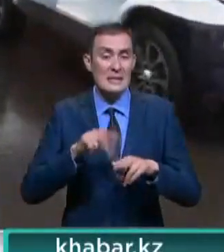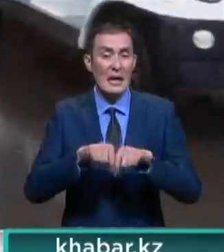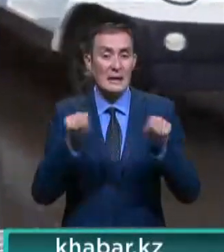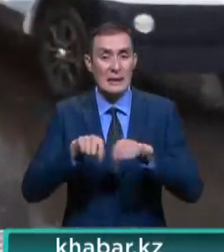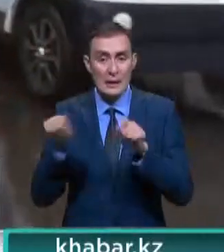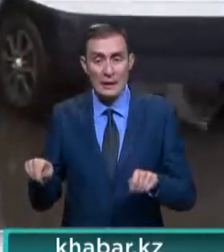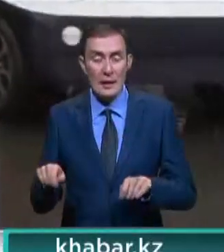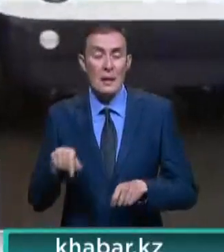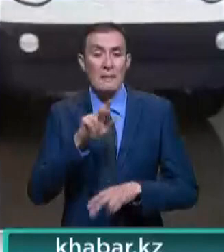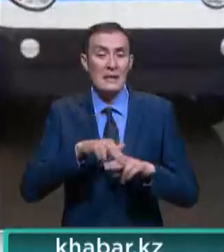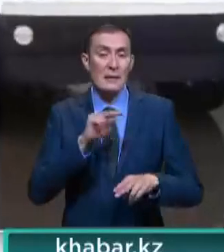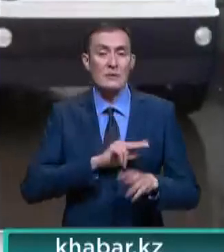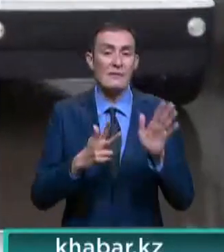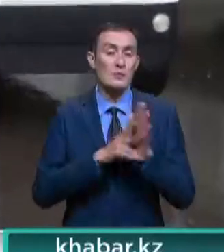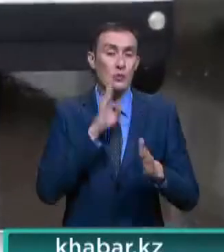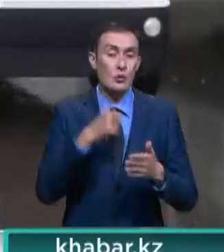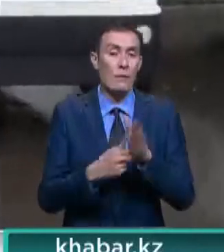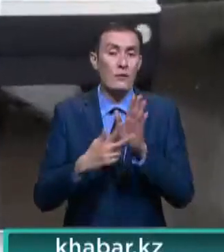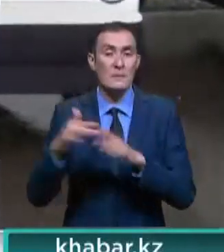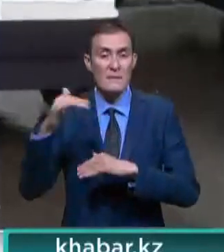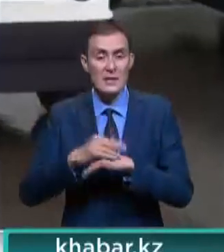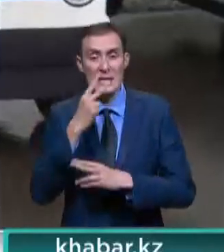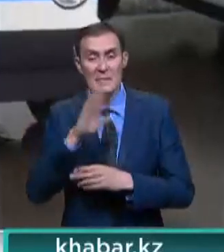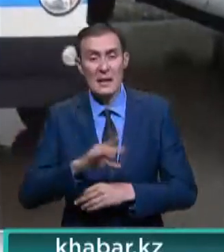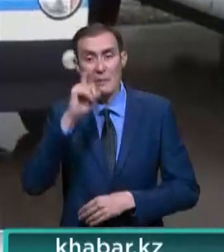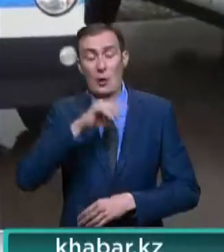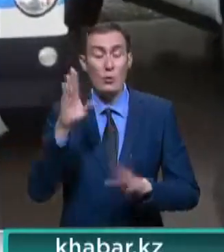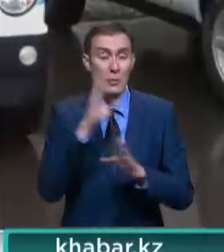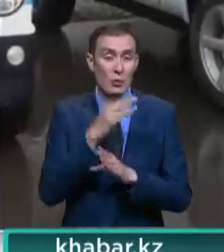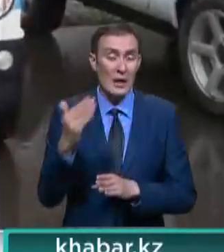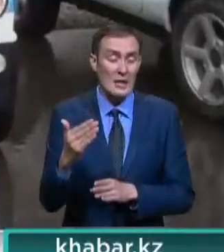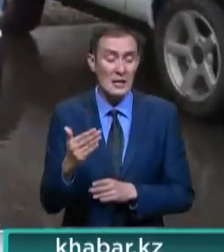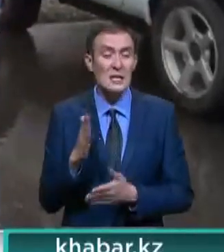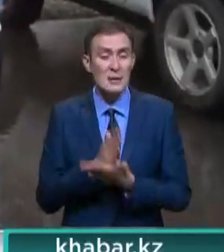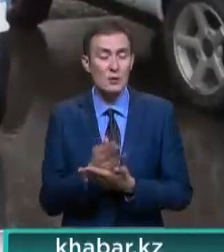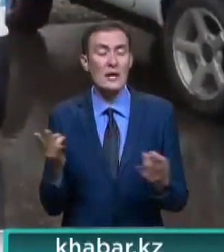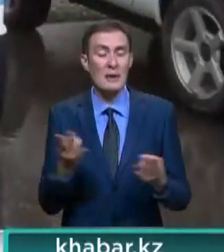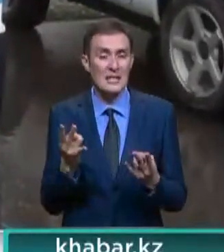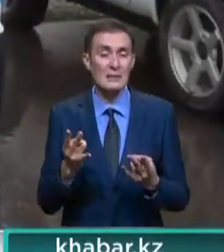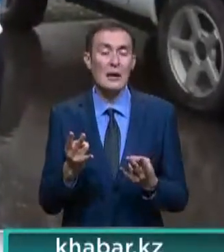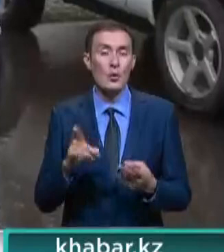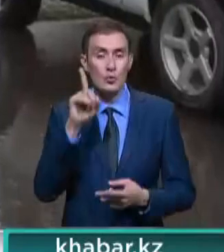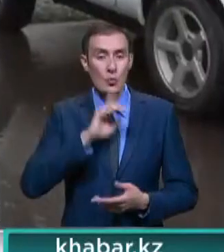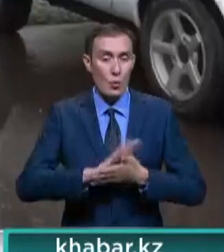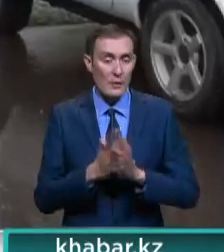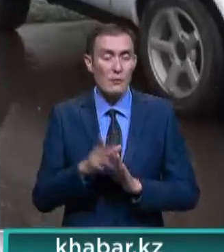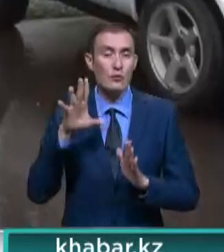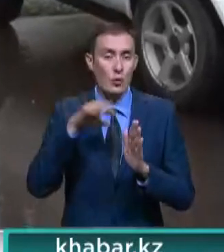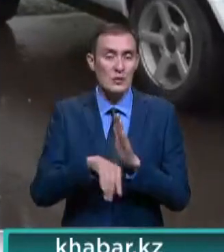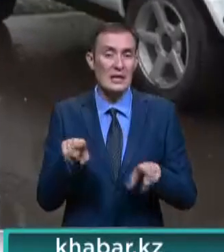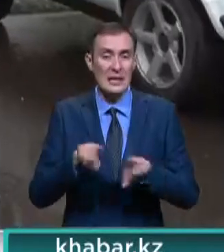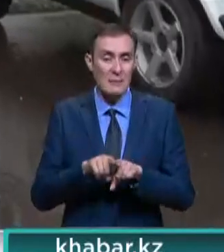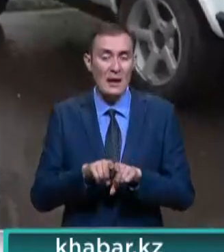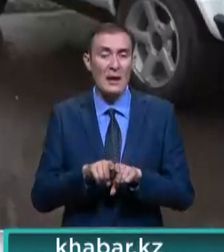полиции. Сотрудники работают с 8 утра до 8 вечера, даже несмотря на непогоду. Они обеспечены всей необходимой материальной базой, в том числе вот